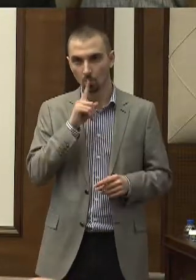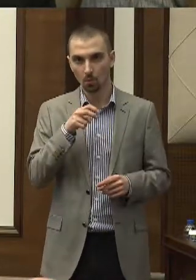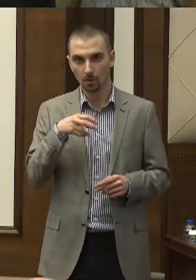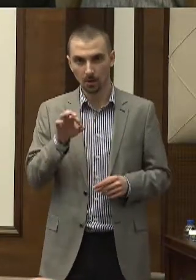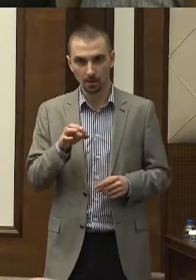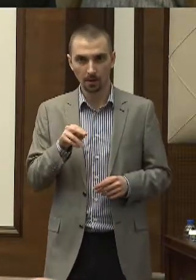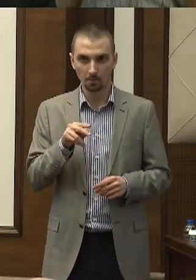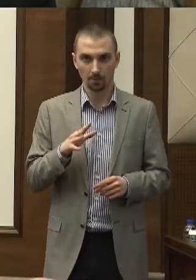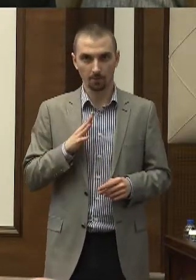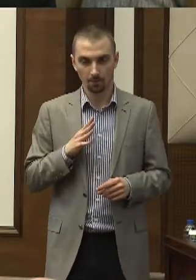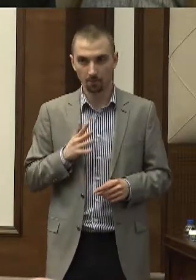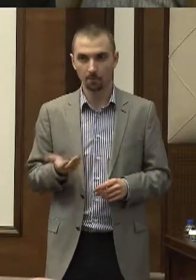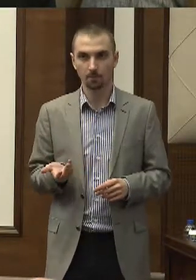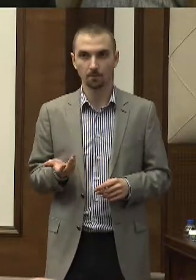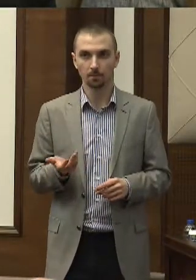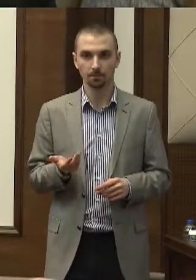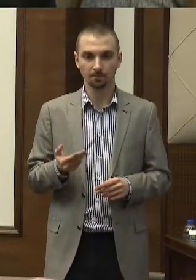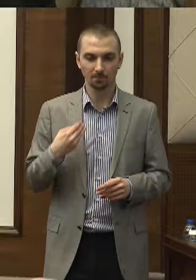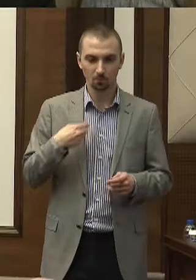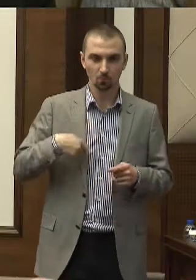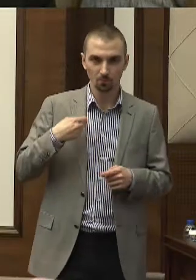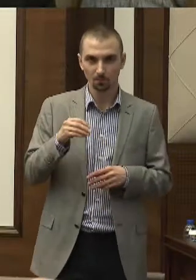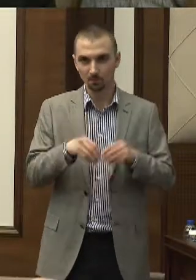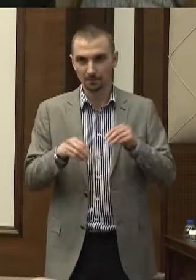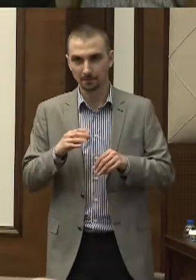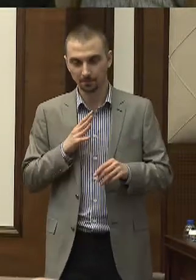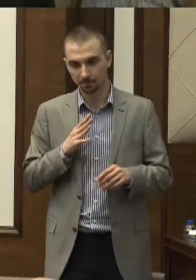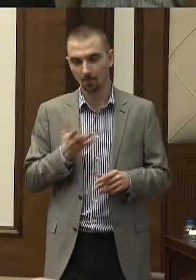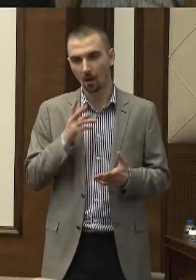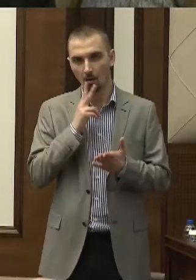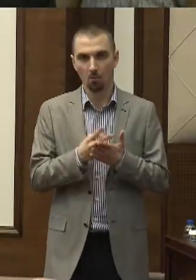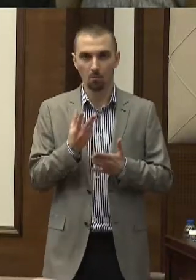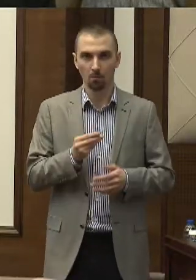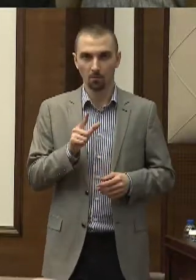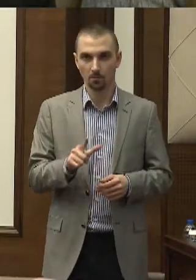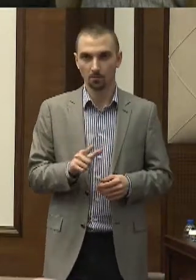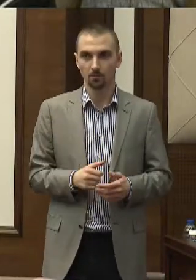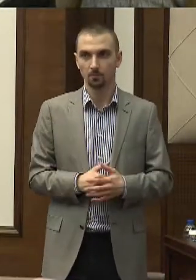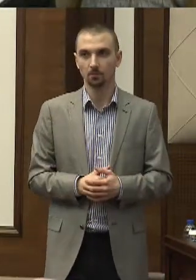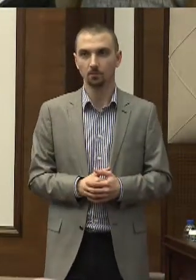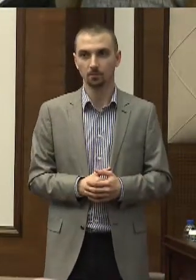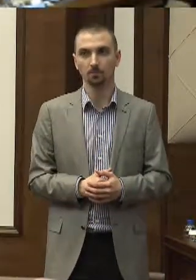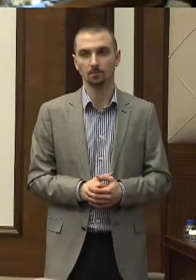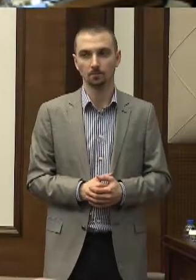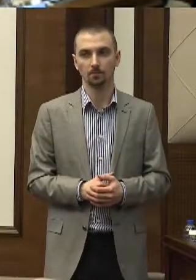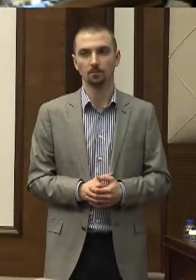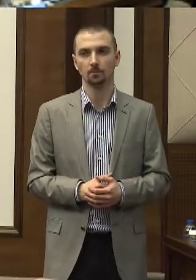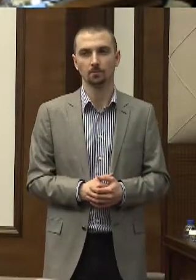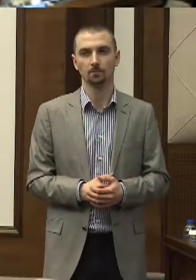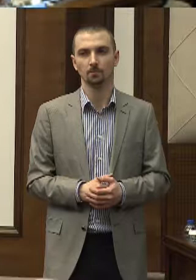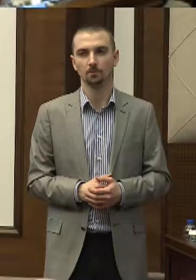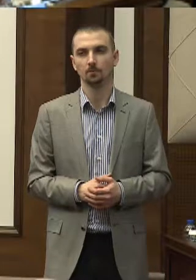tekabül ediyor. Dolayısıyla kısmi yapılaşma vardır, kararın alınması gerekiyor. Bu Türkiye'deki kıyıların